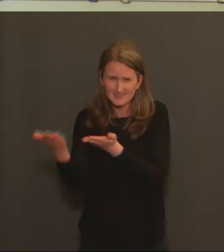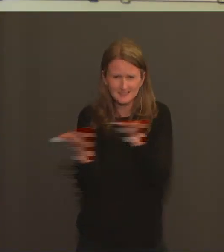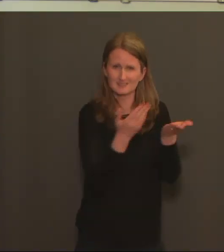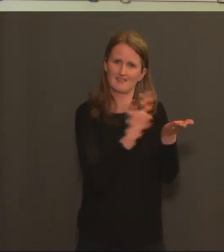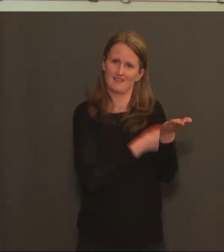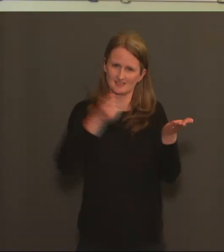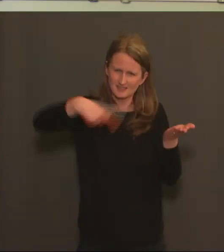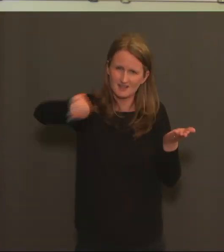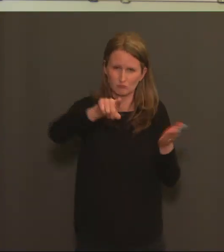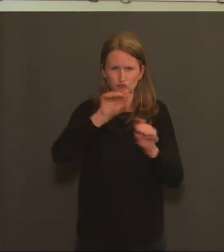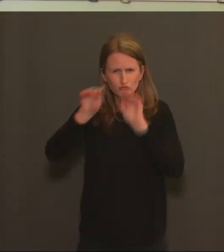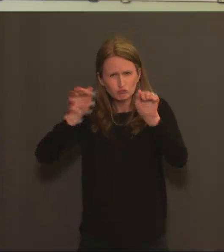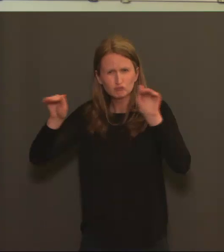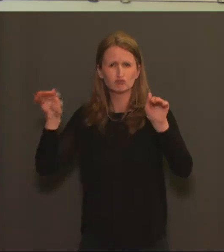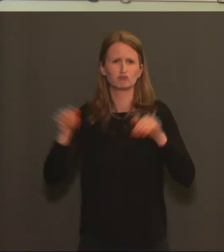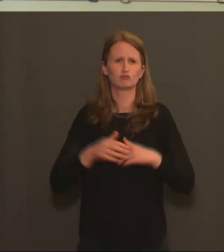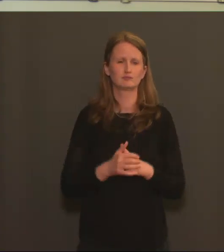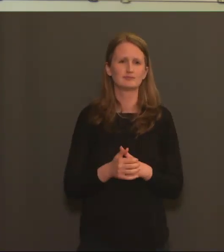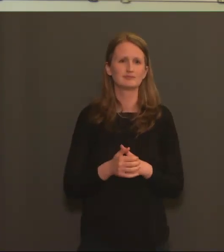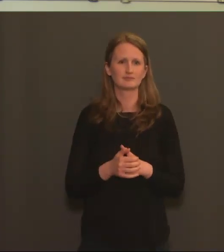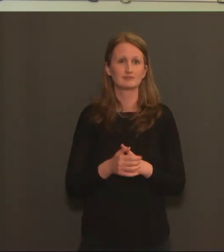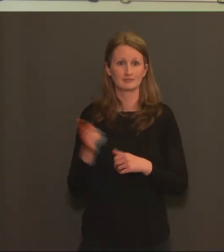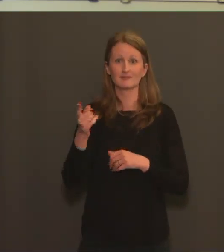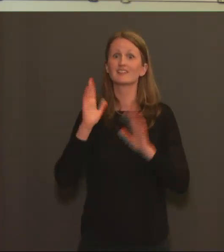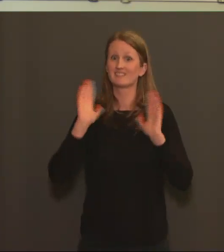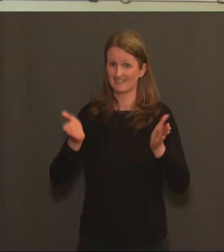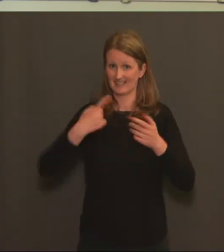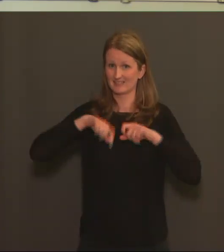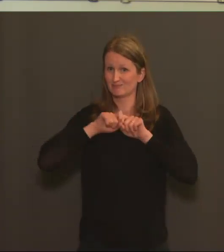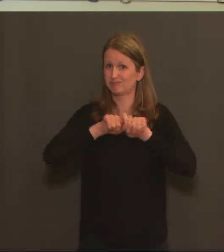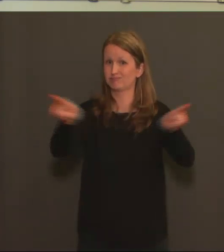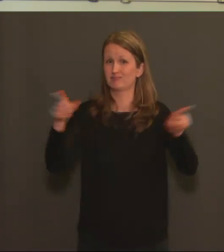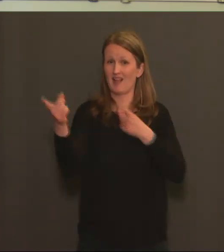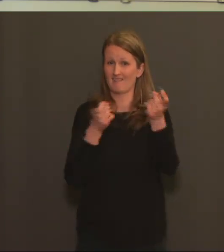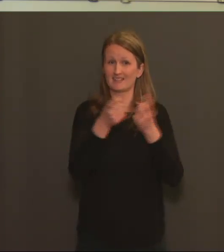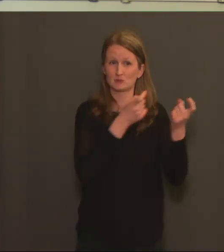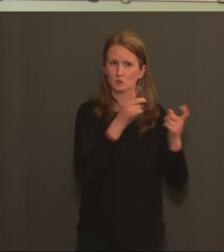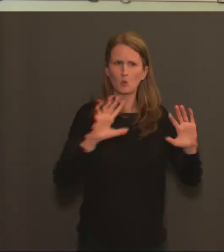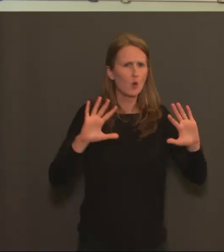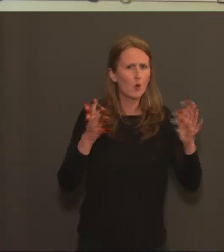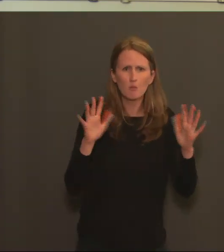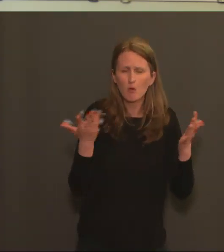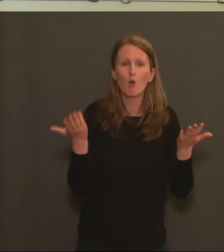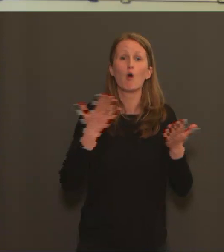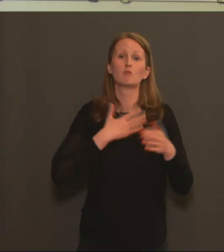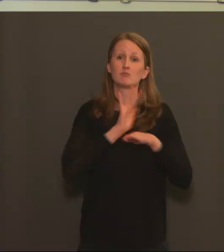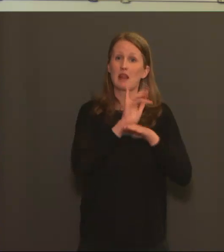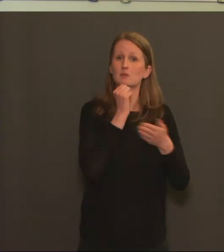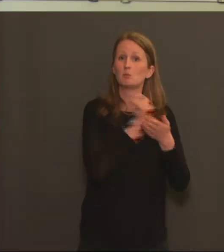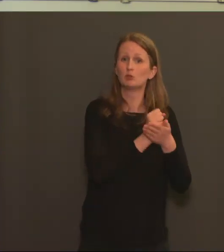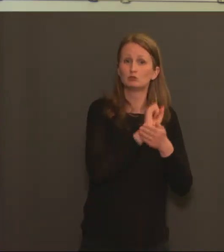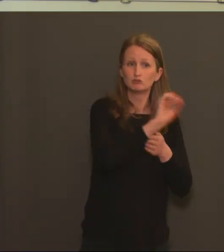Les invitations viennent d'être lancées par courrier postal et ou par mail et ou par